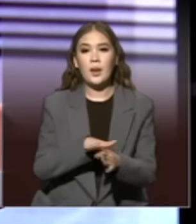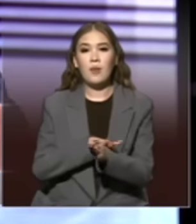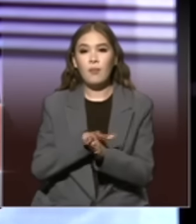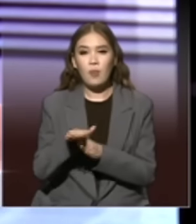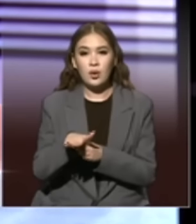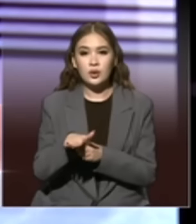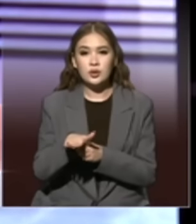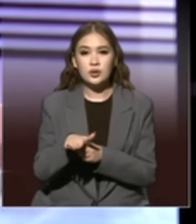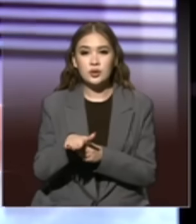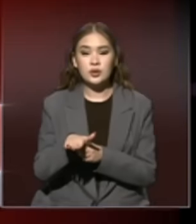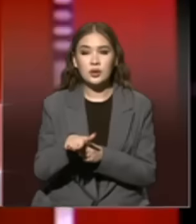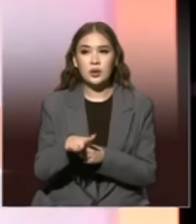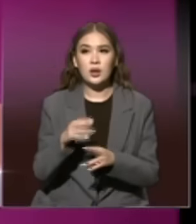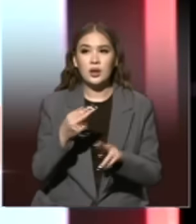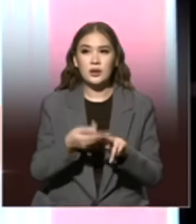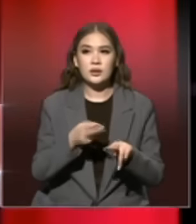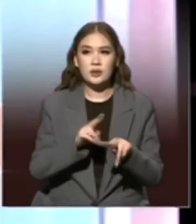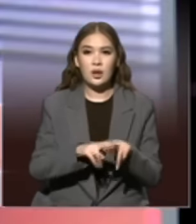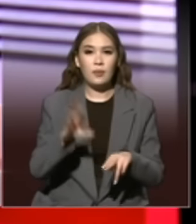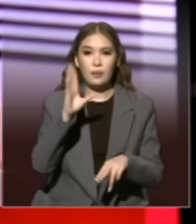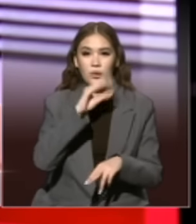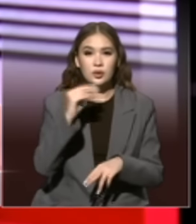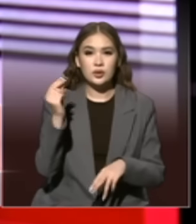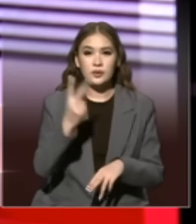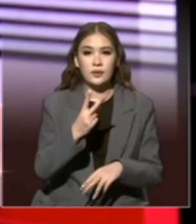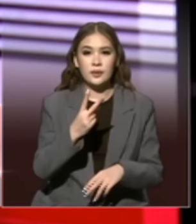екіншісі қалай, поглашение и